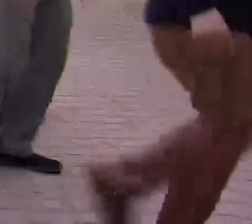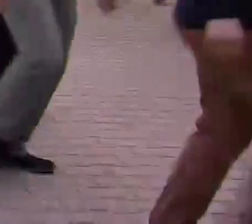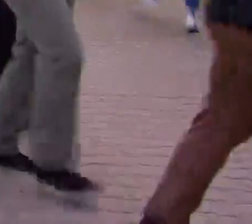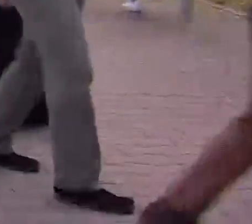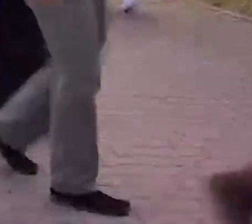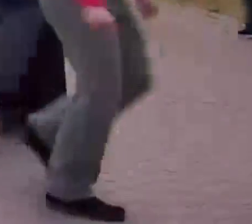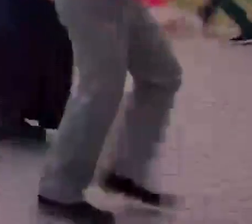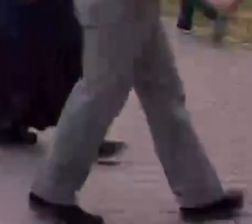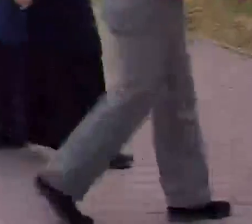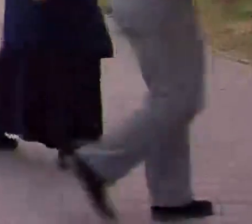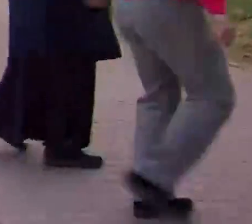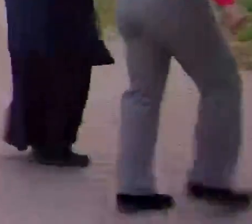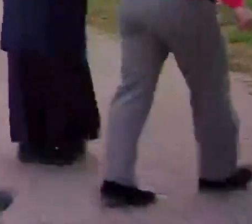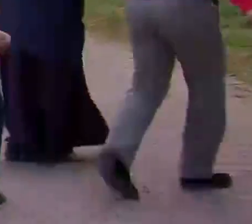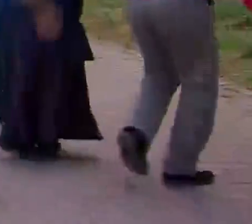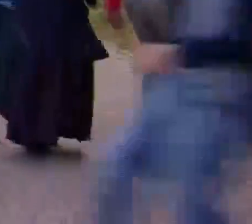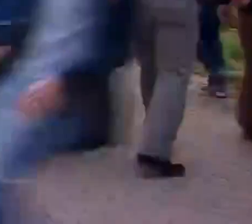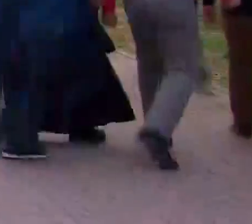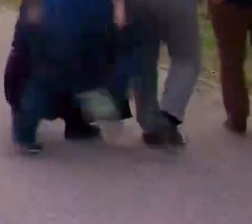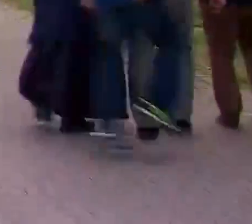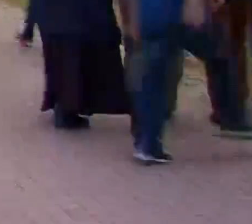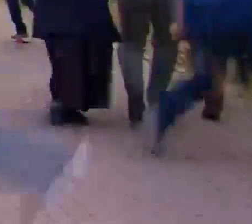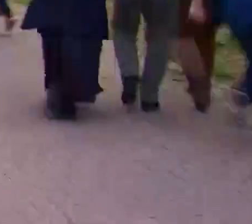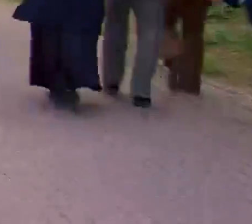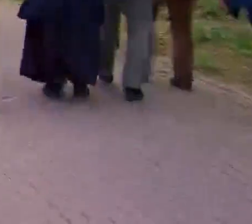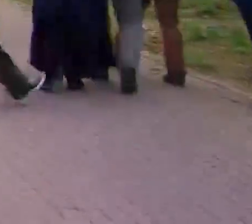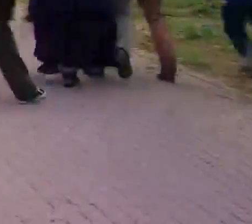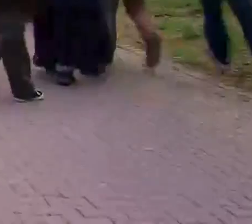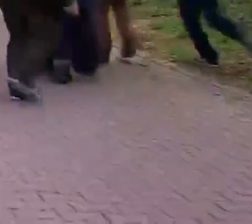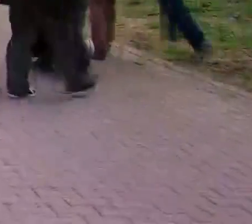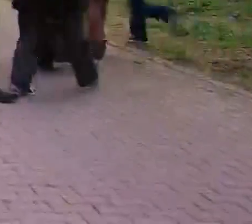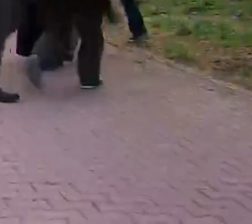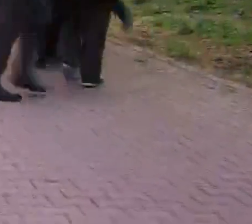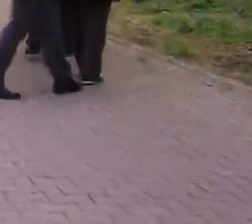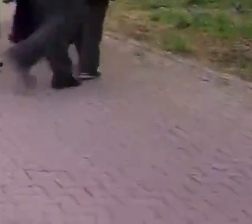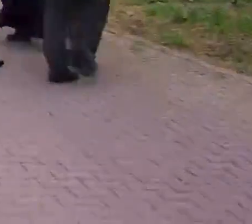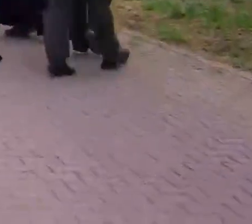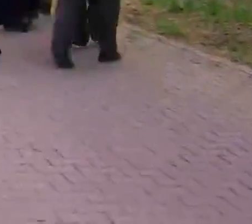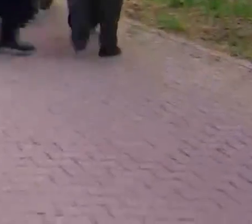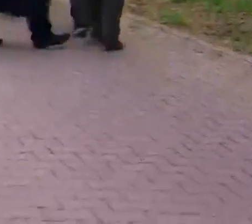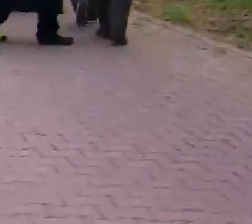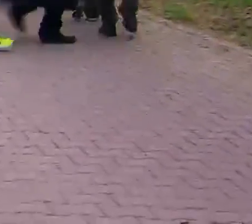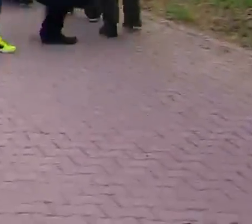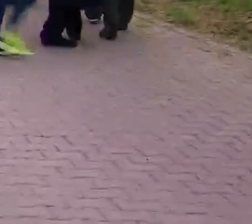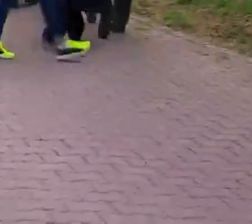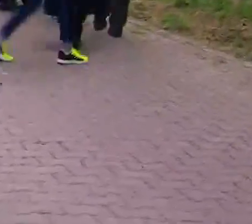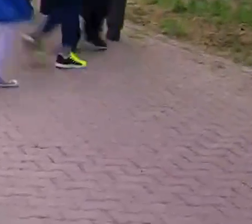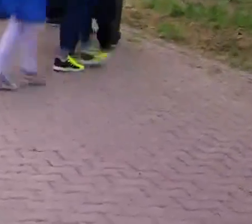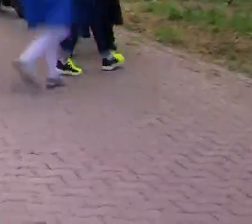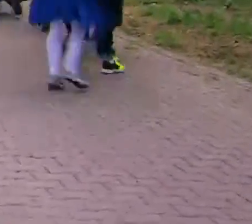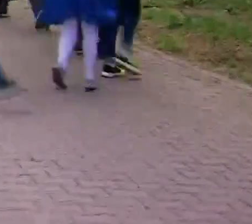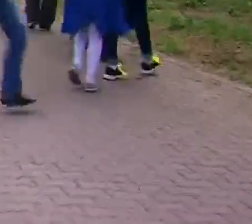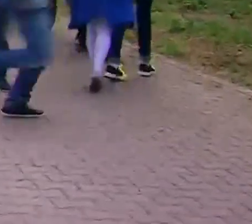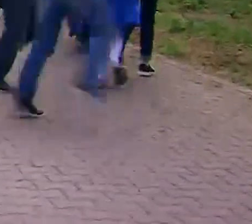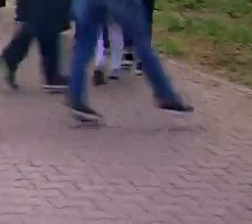herkes benzer şekilde birer birer sağa ve sola doğru açıldı. Onlar arkaya geçerken profesyonel dansçılar da geldiler. Birisi yerde break